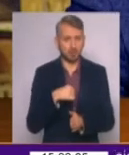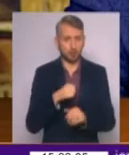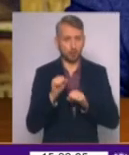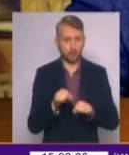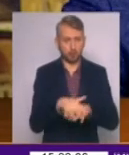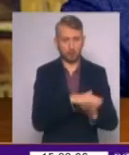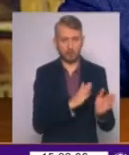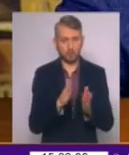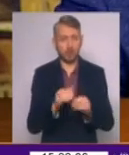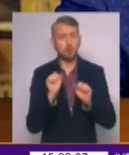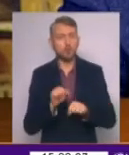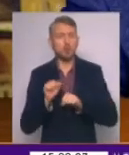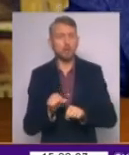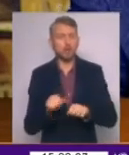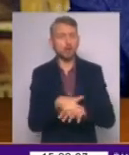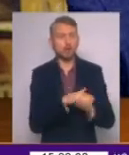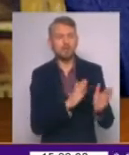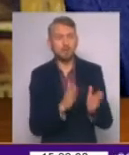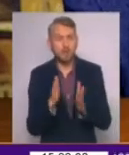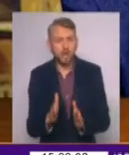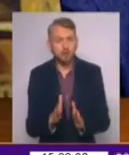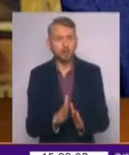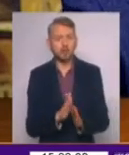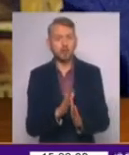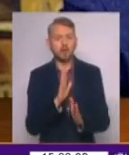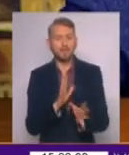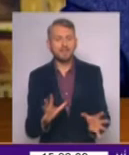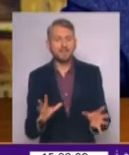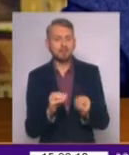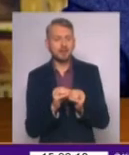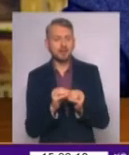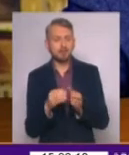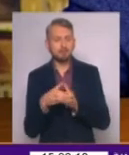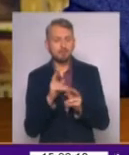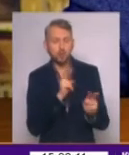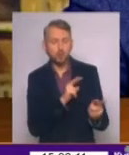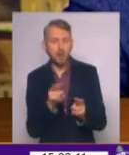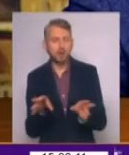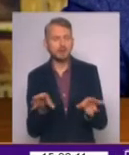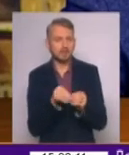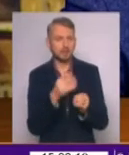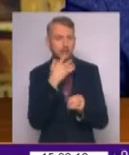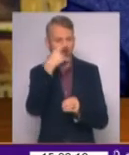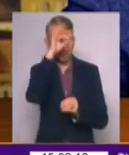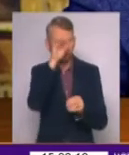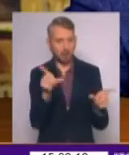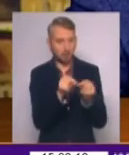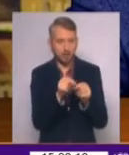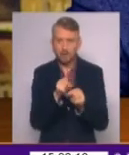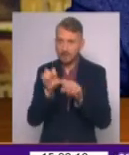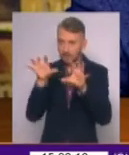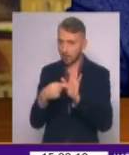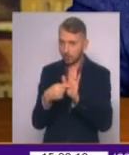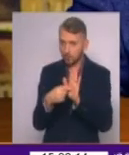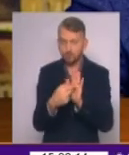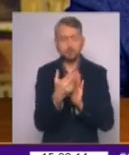можуть виключно охороняти громадський порядок в спільних патрулях з Національною поліцією. Тобто, якщо вони... за законом саме так, за таким